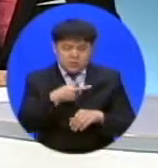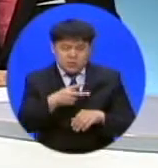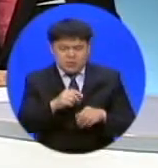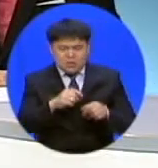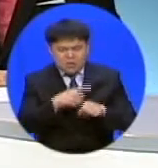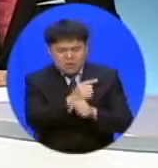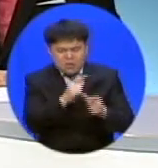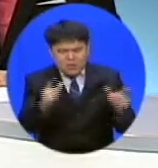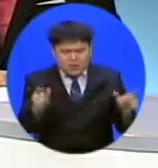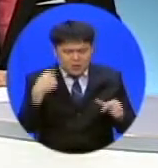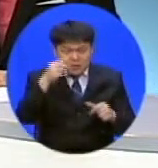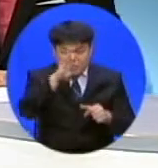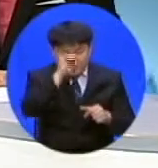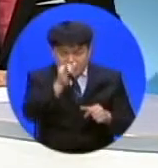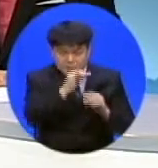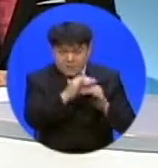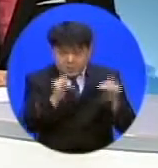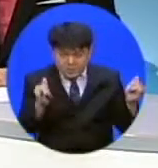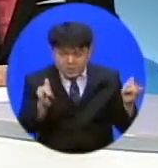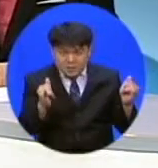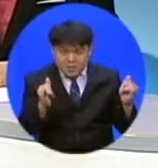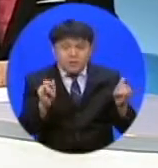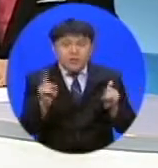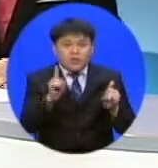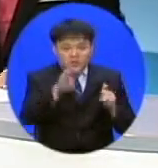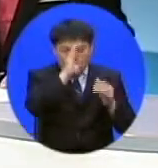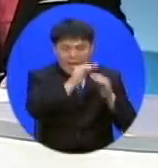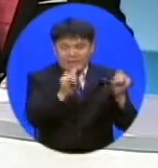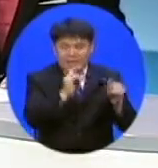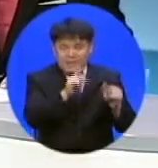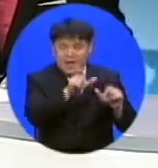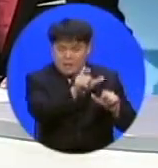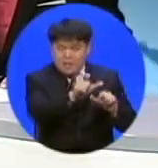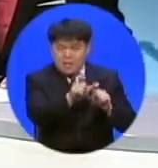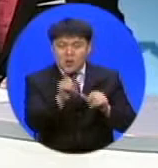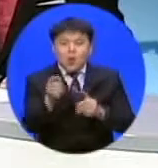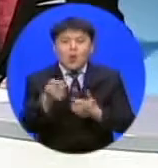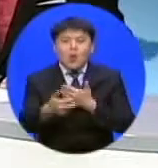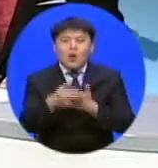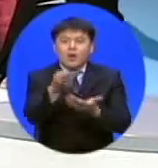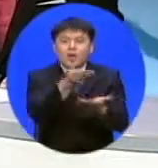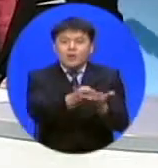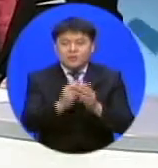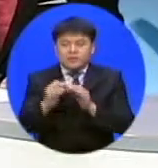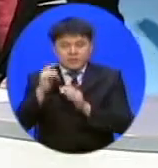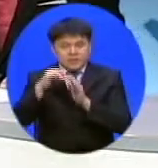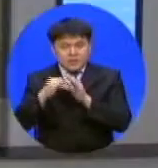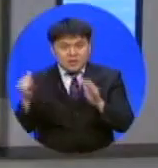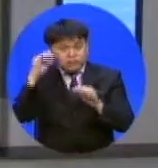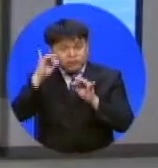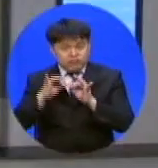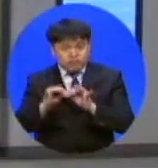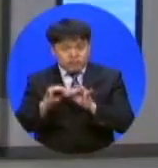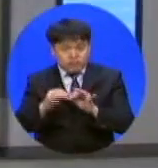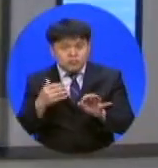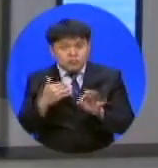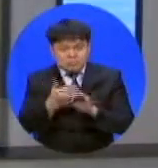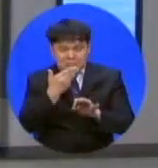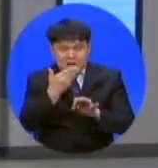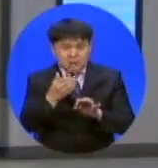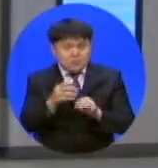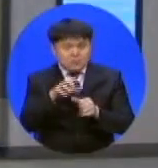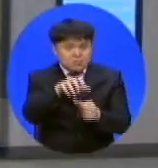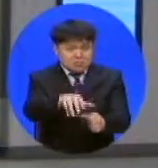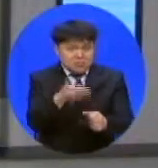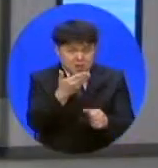비정신병적 그 정신 장애를 가진 자들을 정신 질환자로 정하고 있고 이들에 대한 입원을 이제 가족 동의 정도로 보호자 동의로 가능하도록 하고